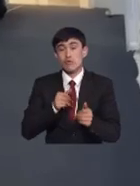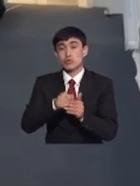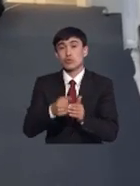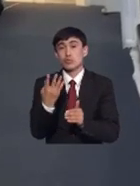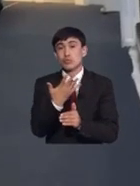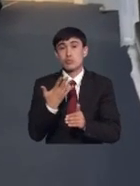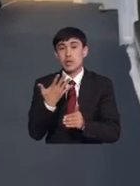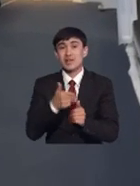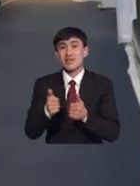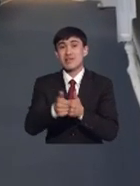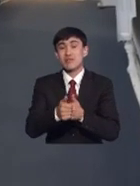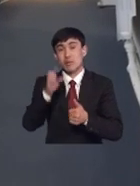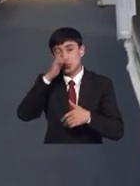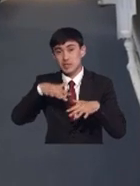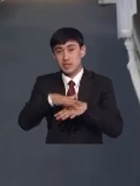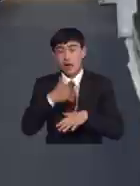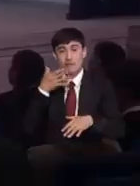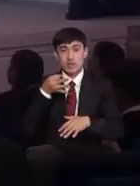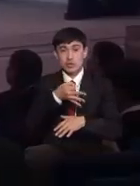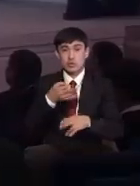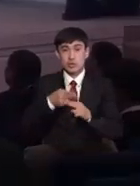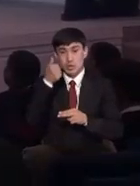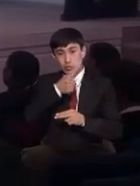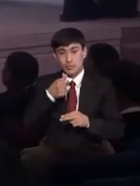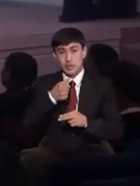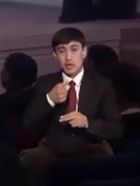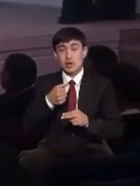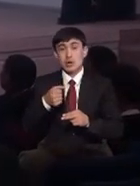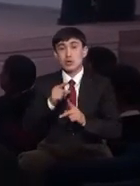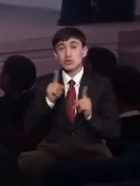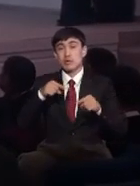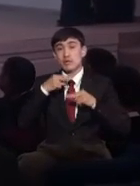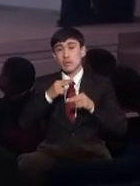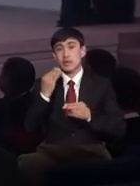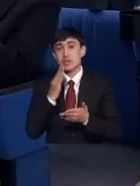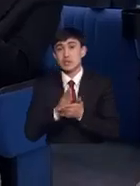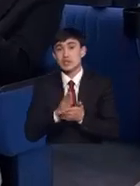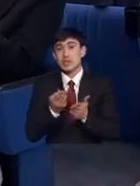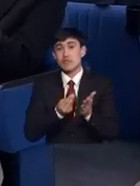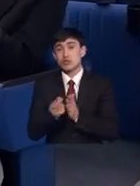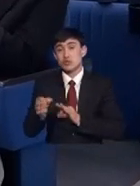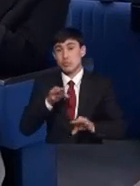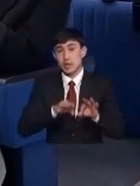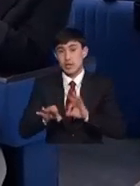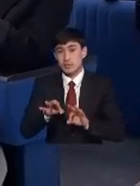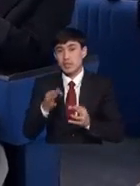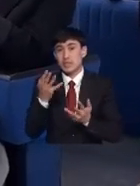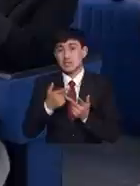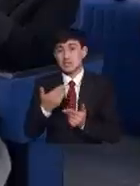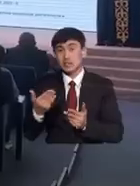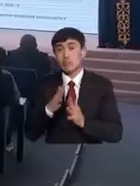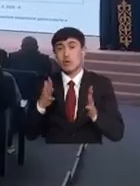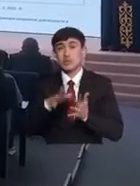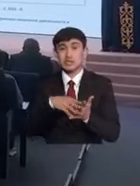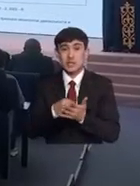в топ-5 лидеров по стране. А в текущем году в Алматинской области особое внимание уделяется инвестиционным проектам. Среди них